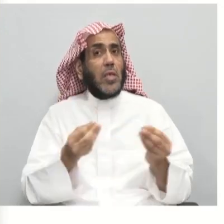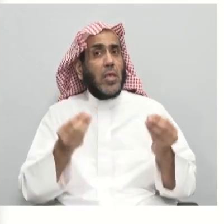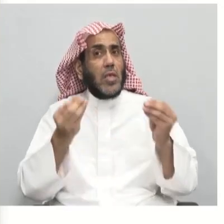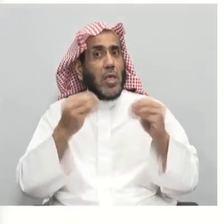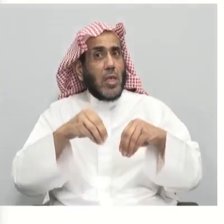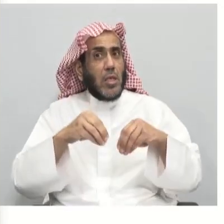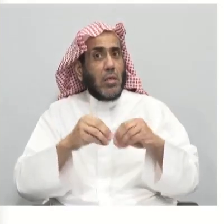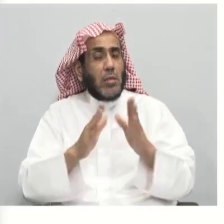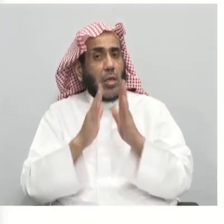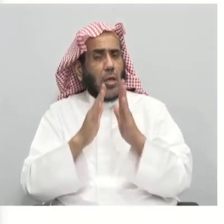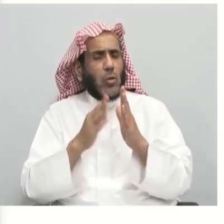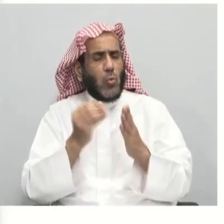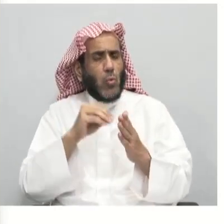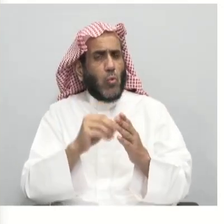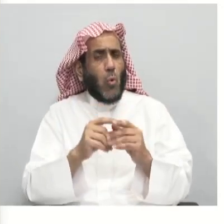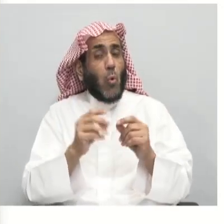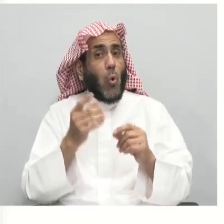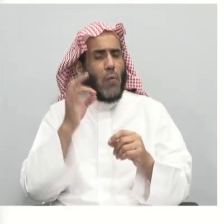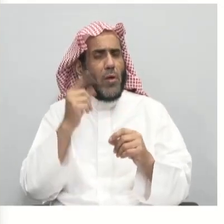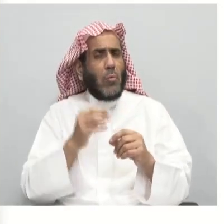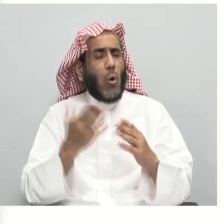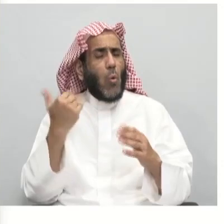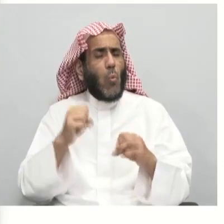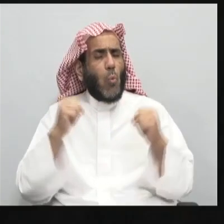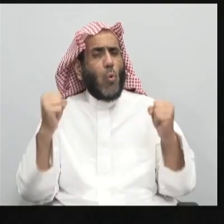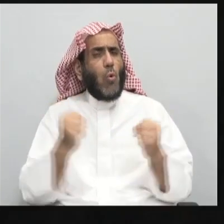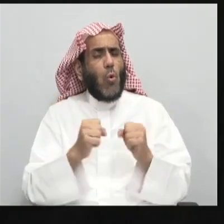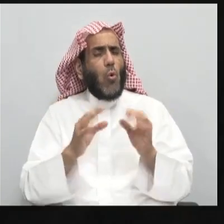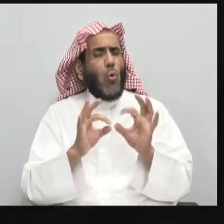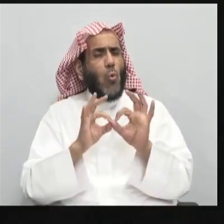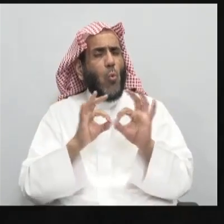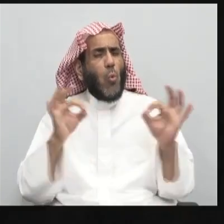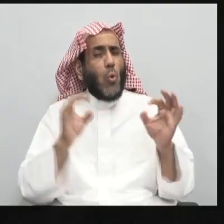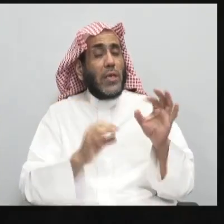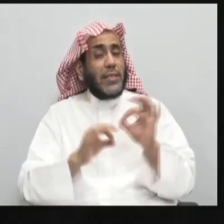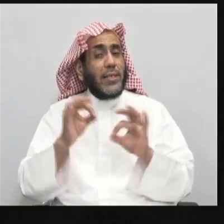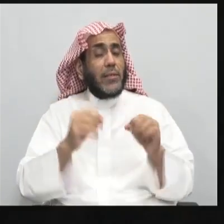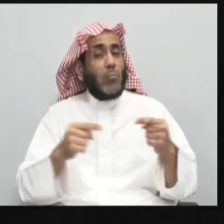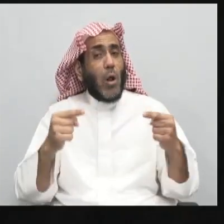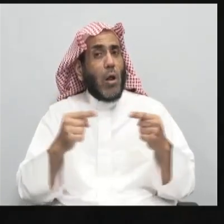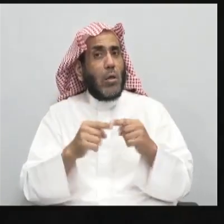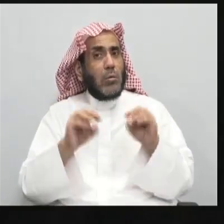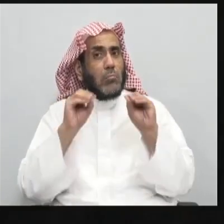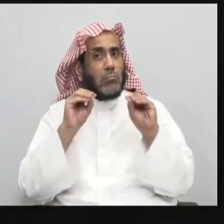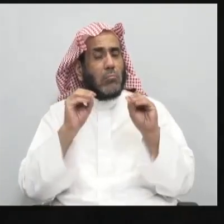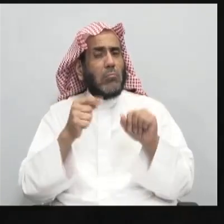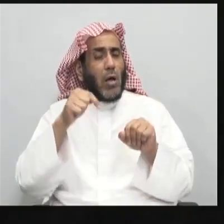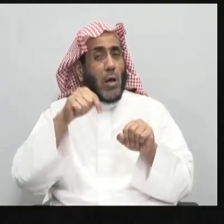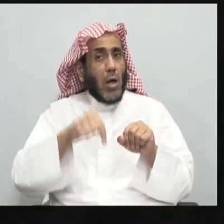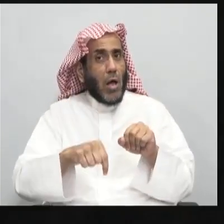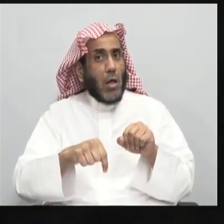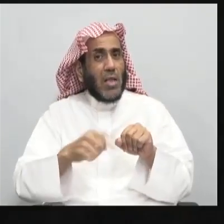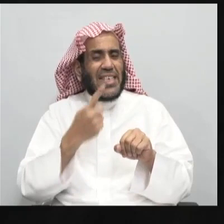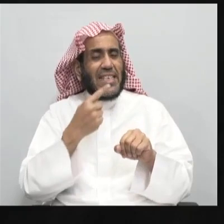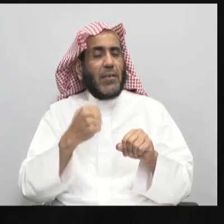التركيز والفهم كانت مراجعه لجميع الاستراتيجيات التي درسناها هذا العام اذا